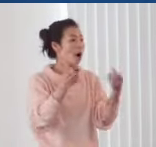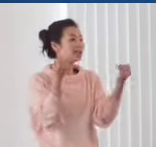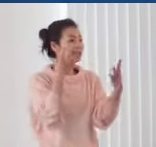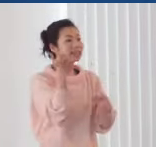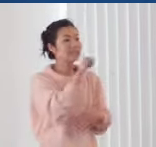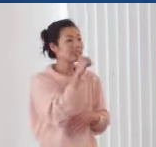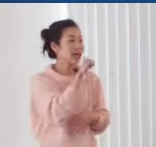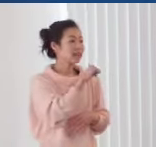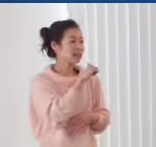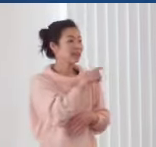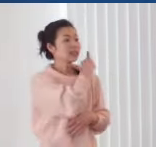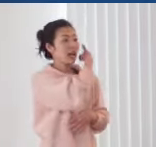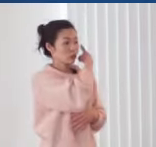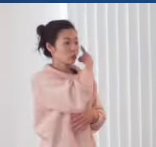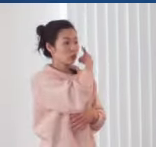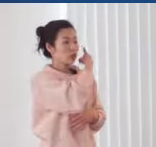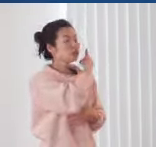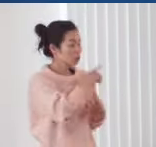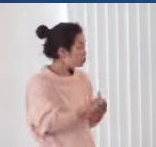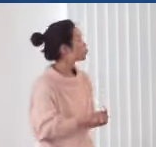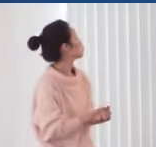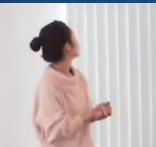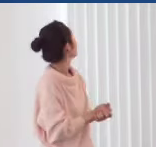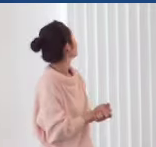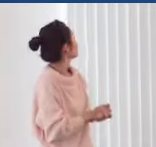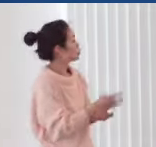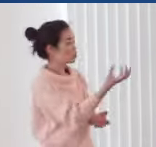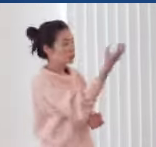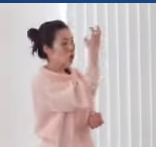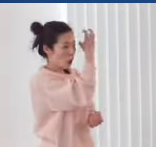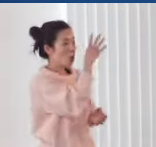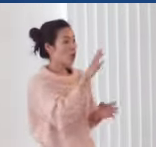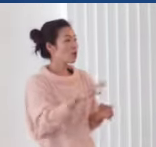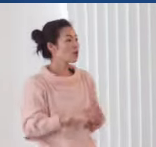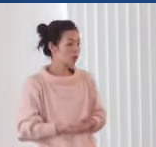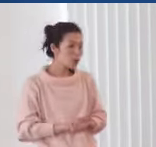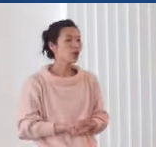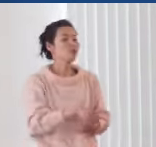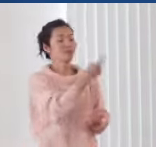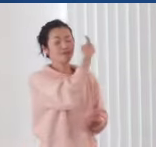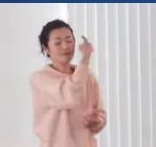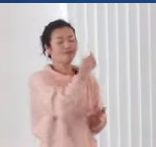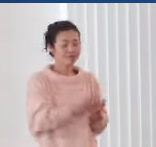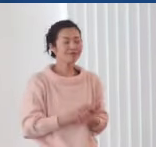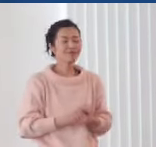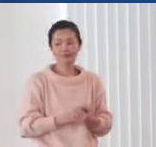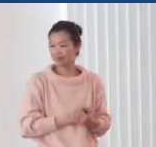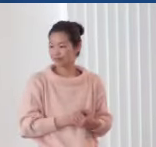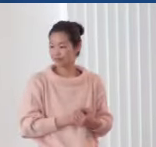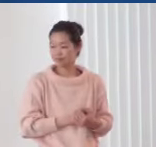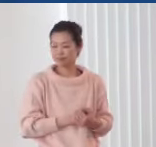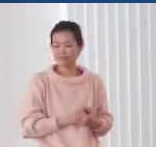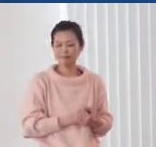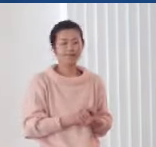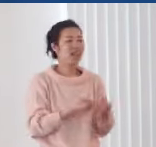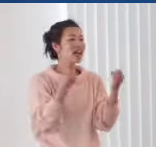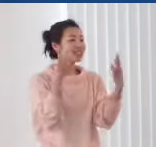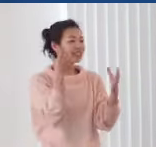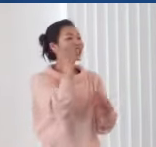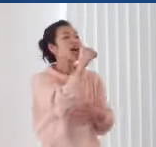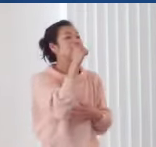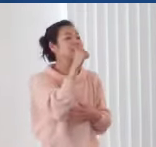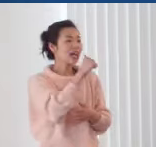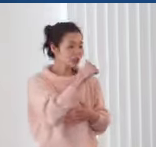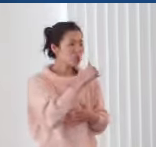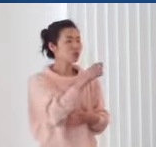はコヘレトの言葉という、本のね、この書簡のタイトルはそうなっておりますが、新改訳聖書